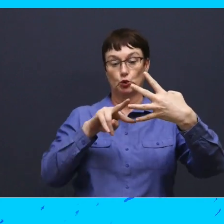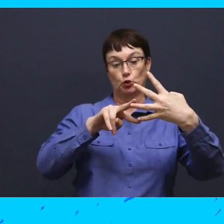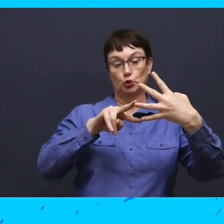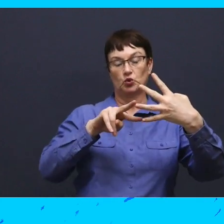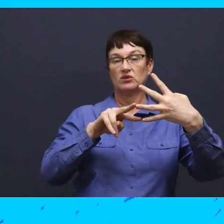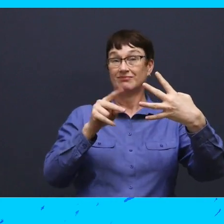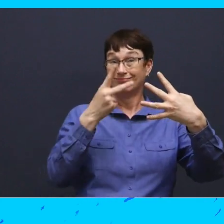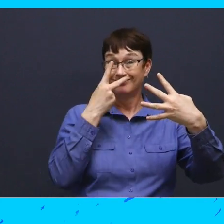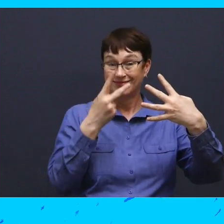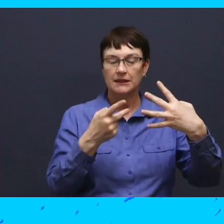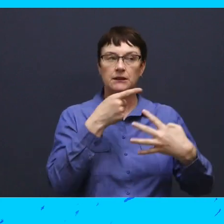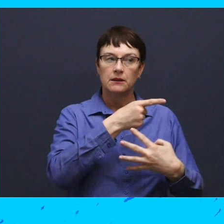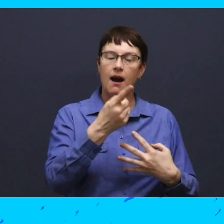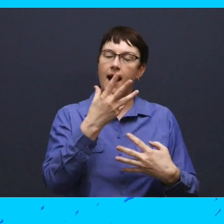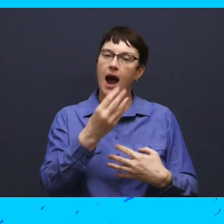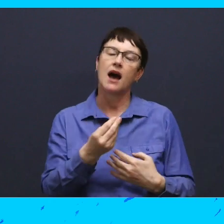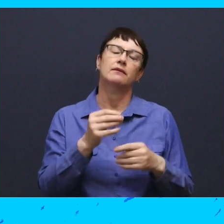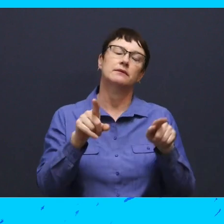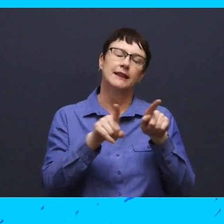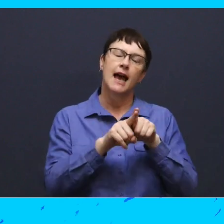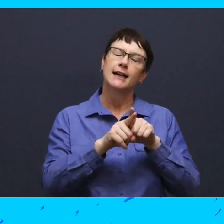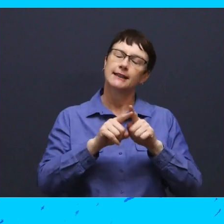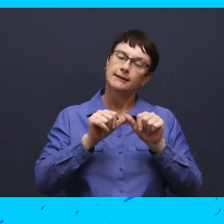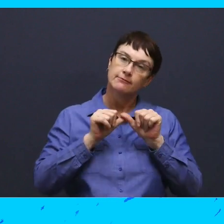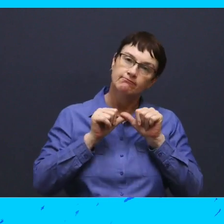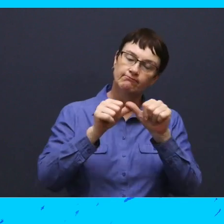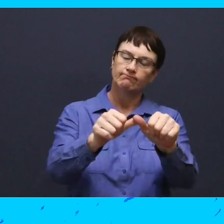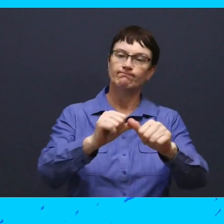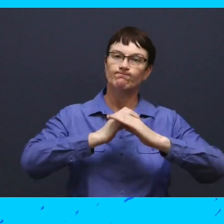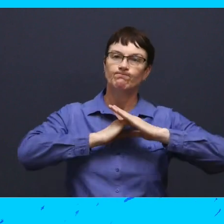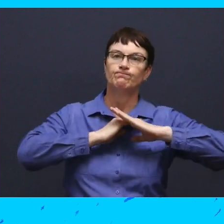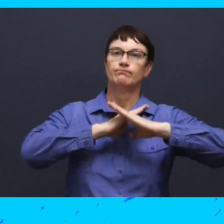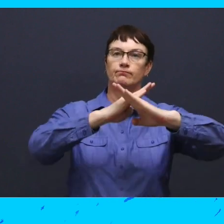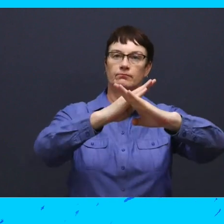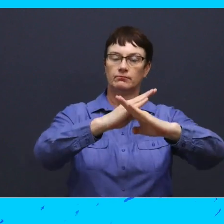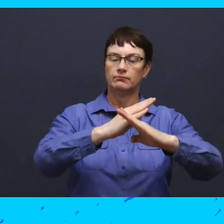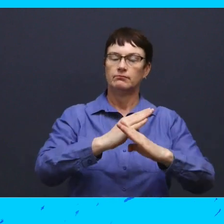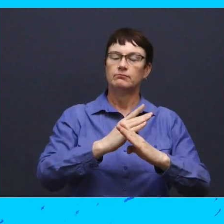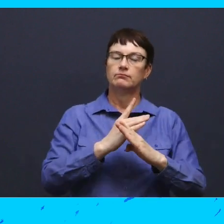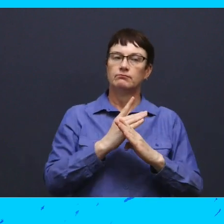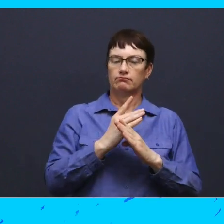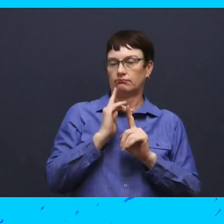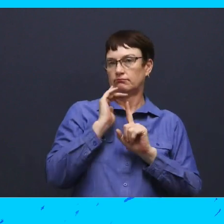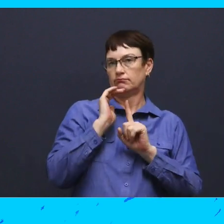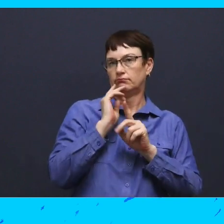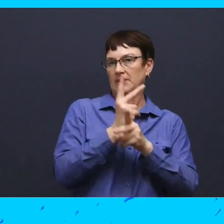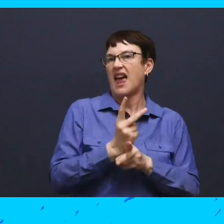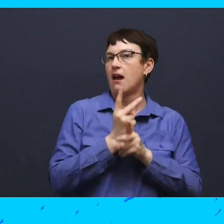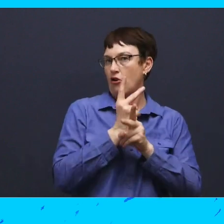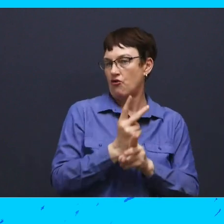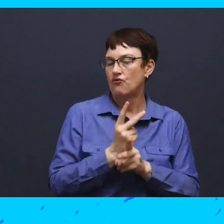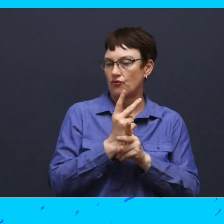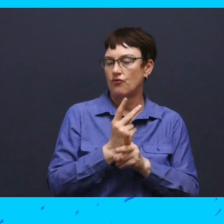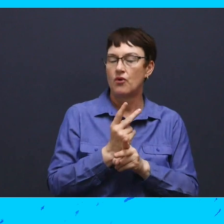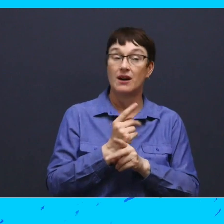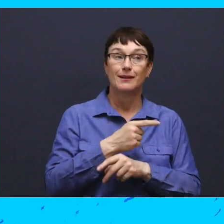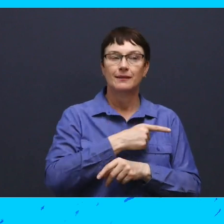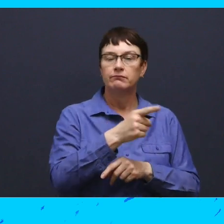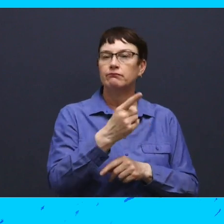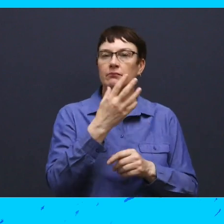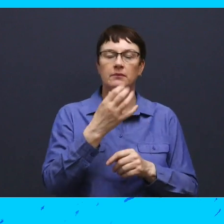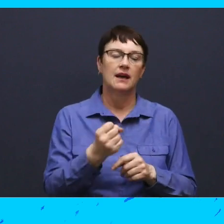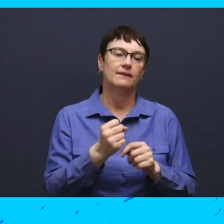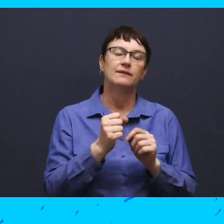80% différemment des femmes à d'autres. Et ça dépend donc, le voyons